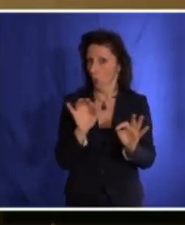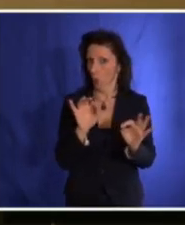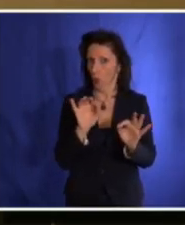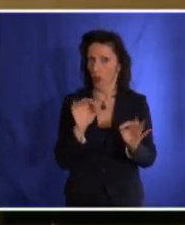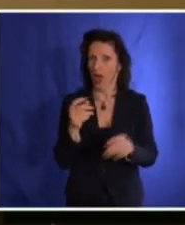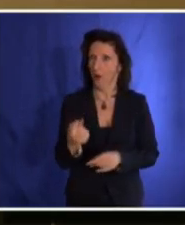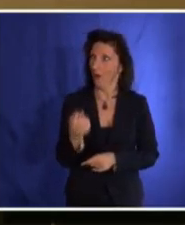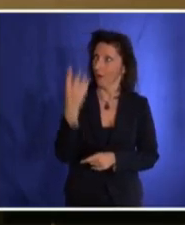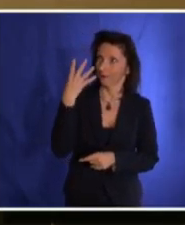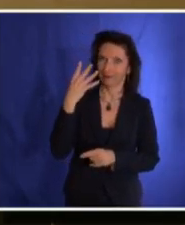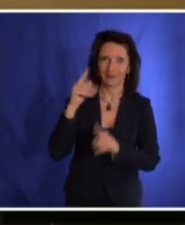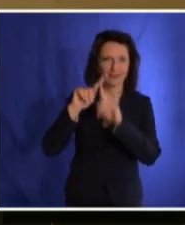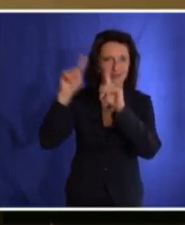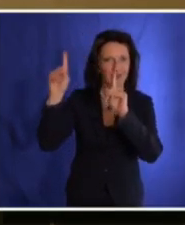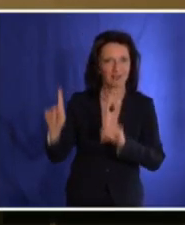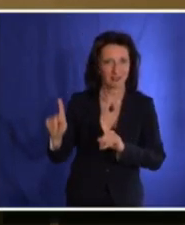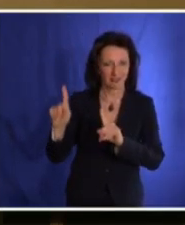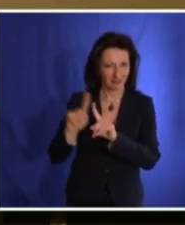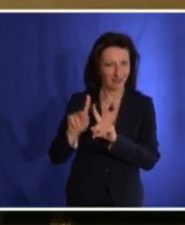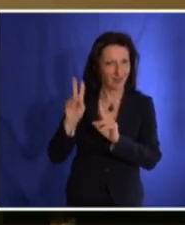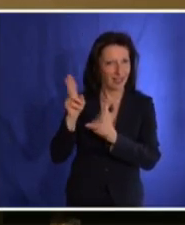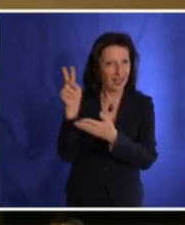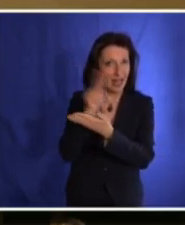Videowahl entnehmen können.